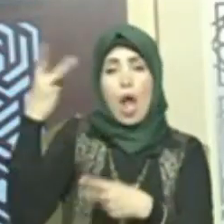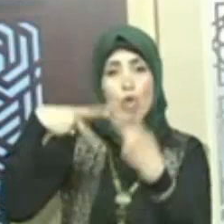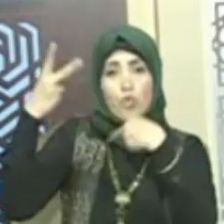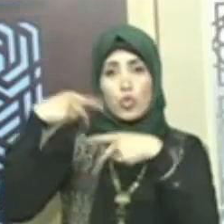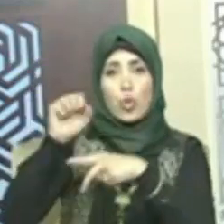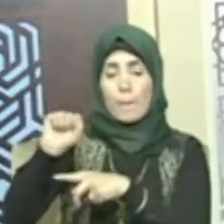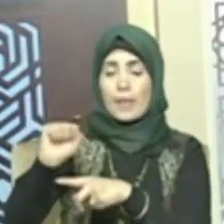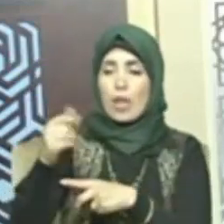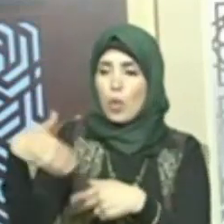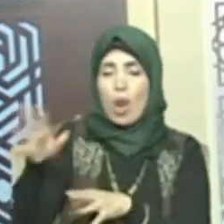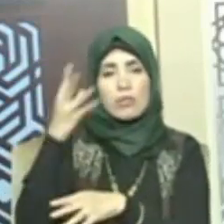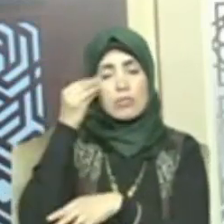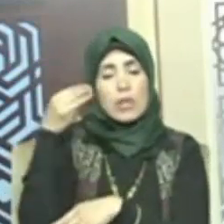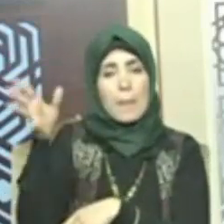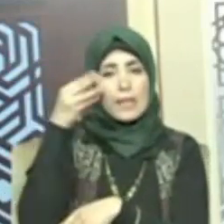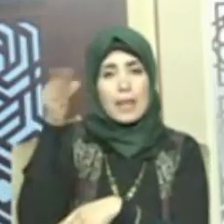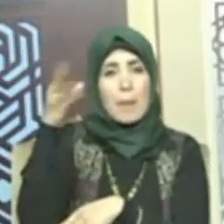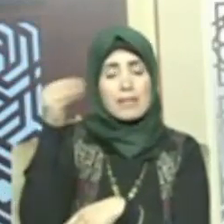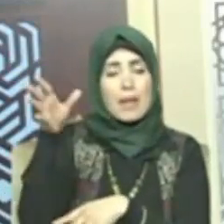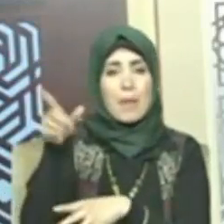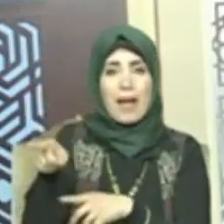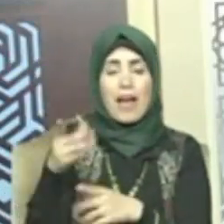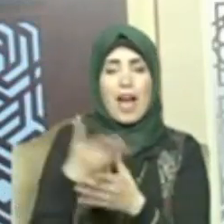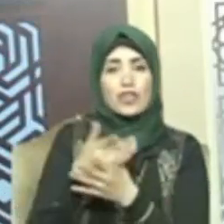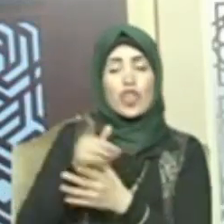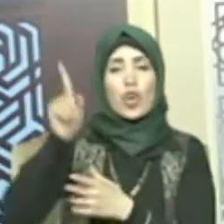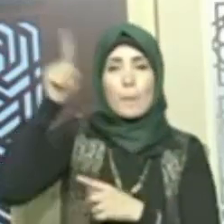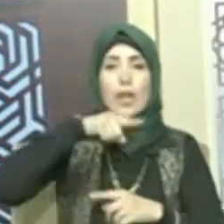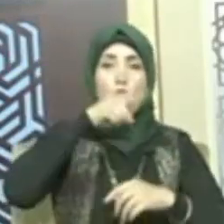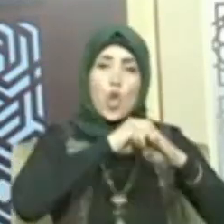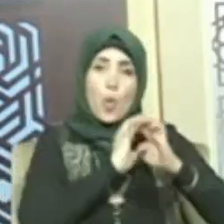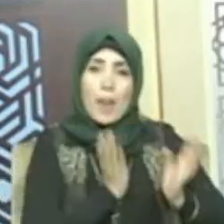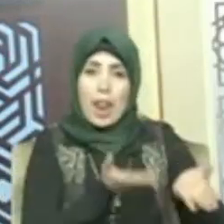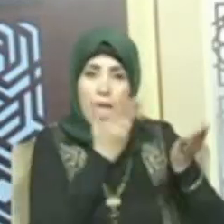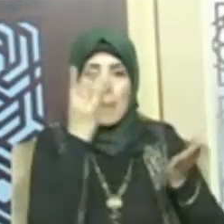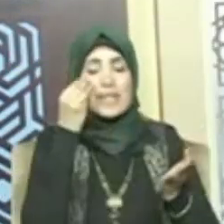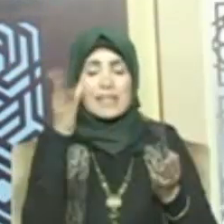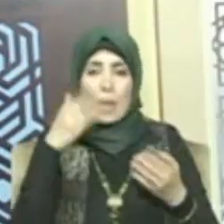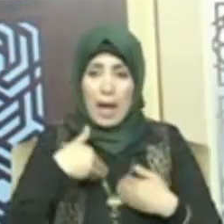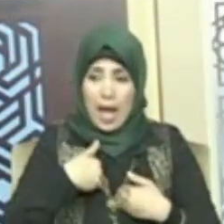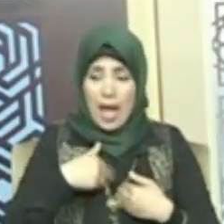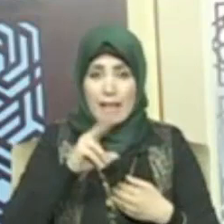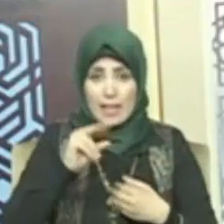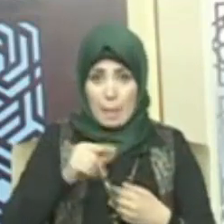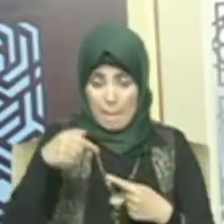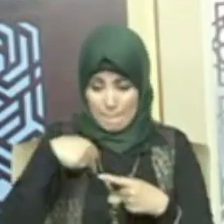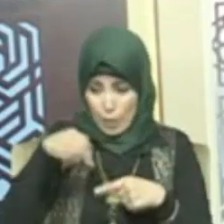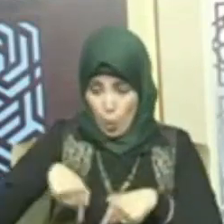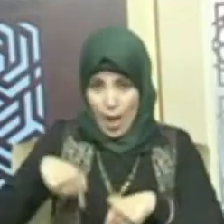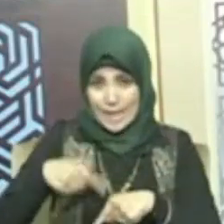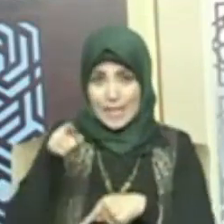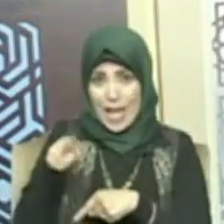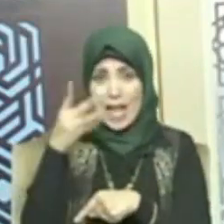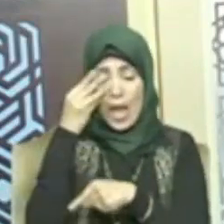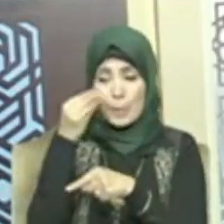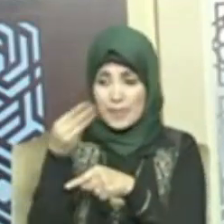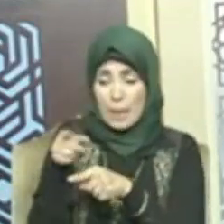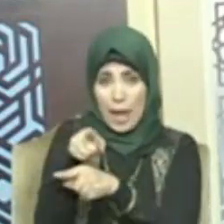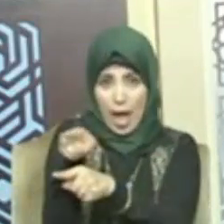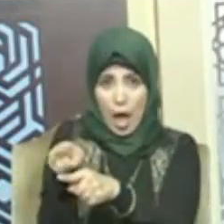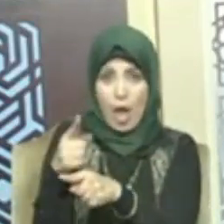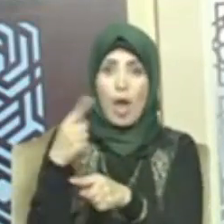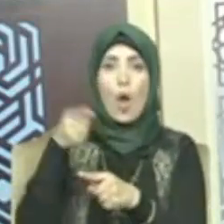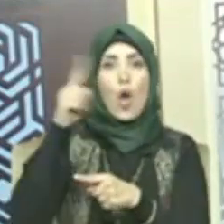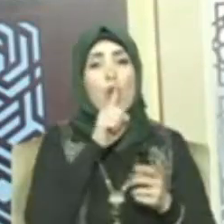لعل الله أن يتجاوز عنا يوم القيامة. فقال رب العزة: أنا أولى بذلك من